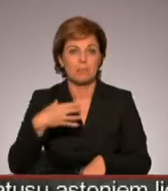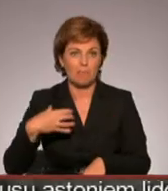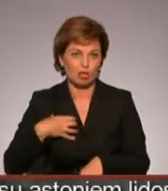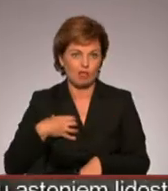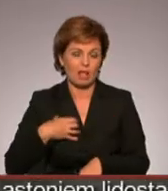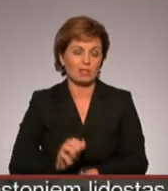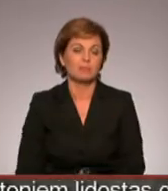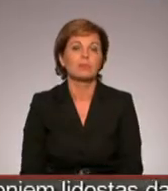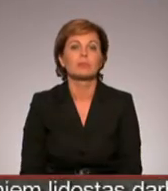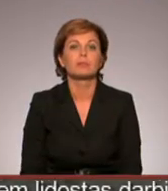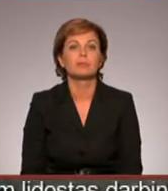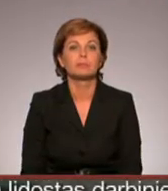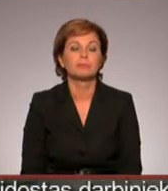benefels peršvic skrundes televīzija